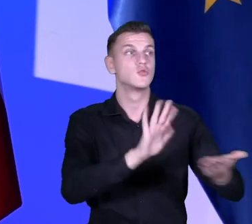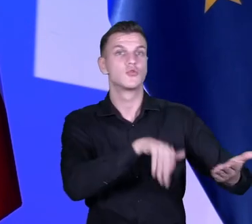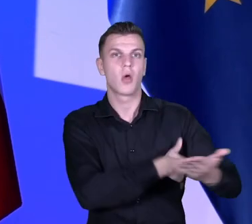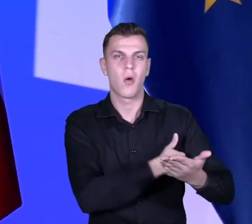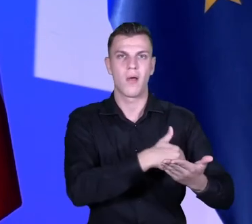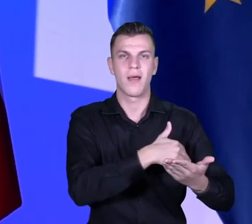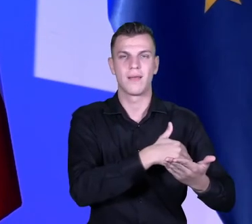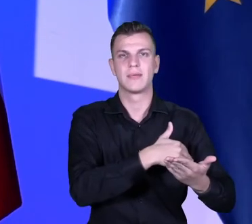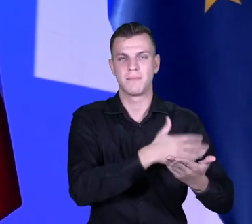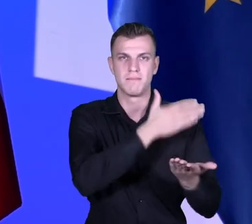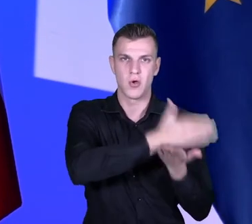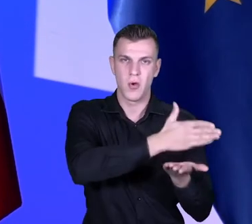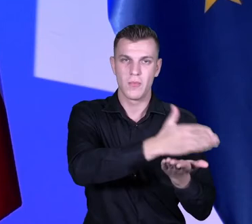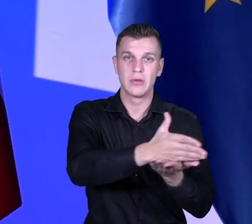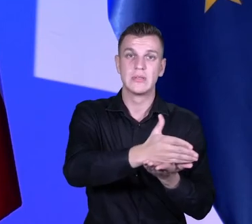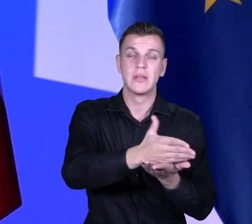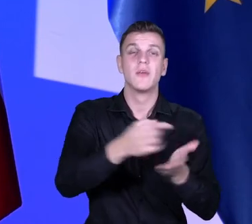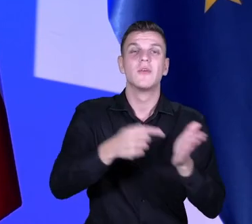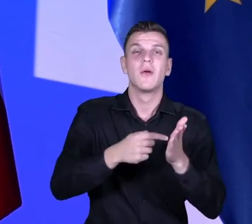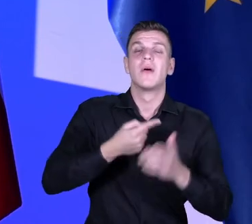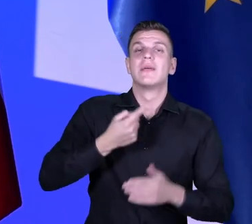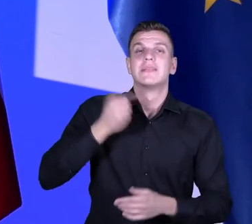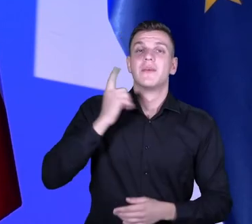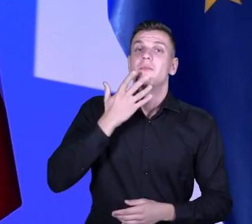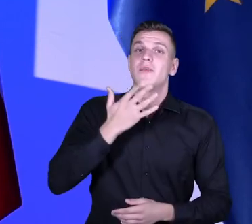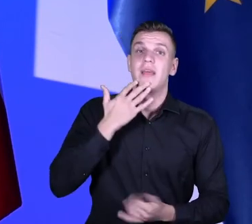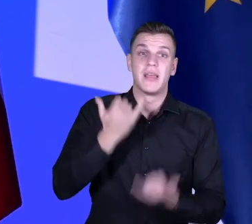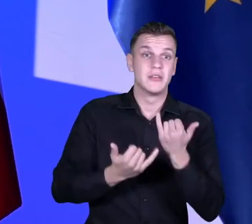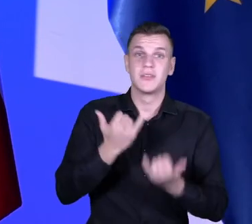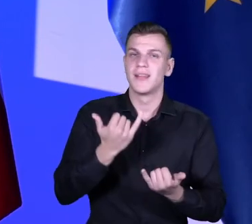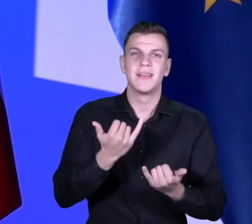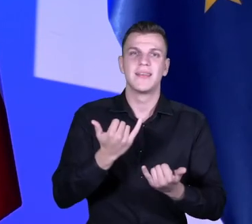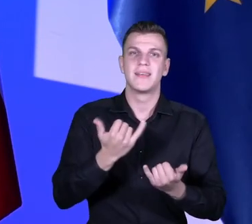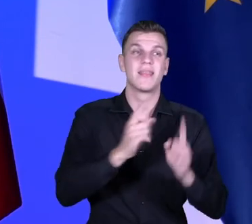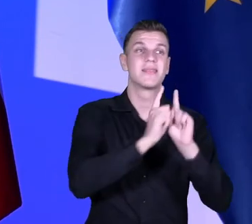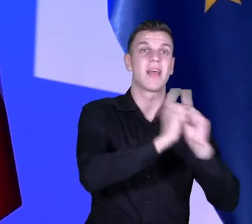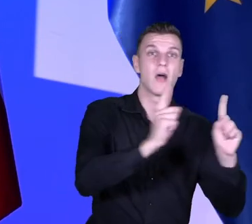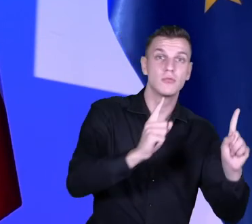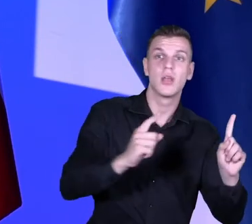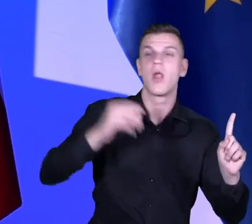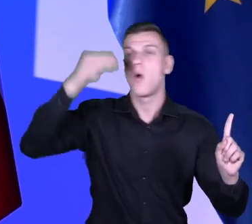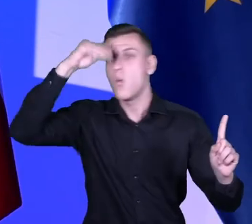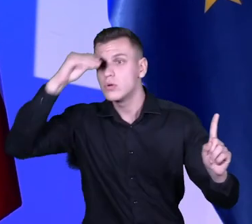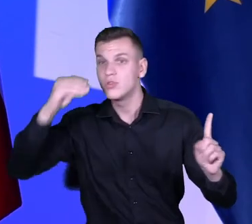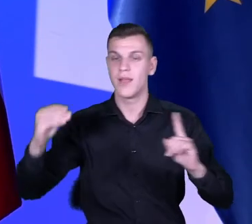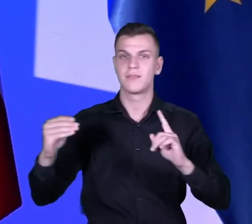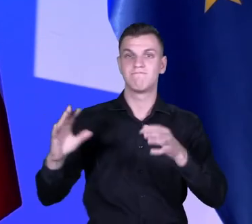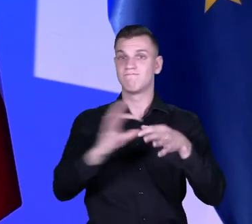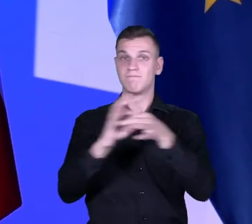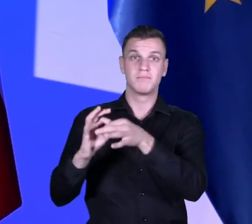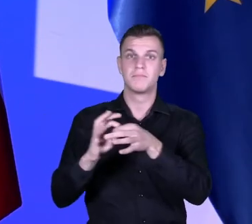uczestniczyły. Tak jak mówiłem wcześniej, że nic się nie wydarza w edukacji, jeśli nie zmieni się relacja między nauczycielem a uczniem. Tak samo w tym